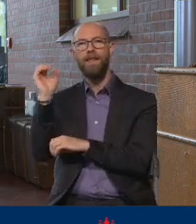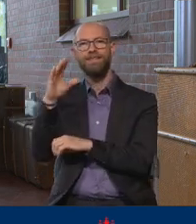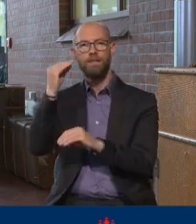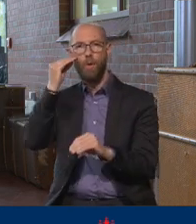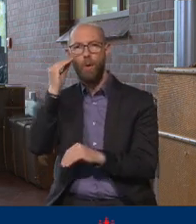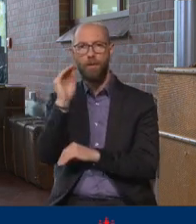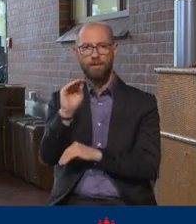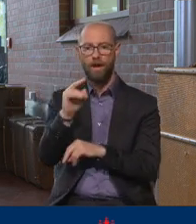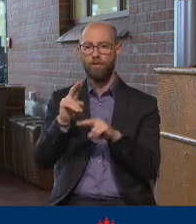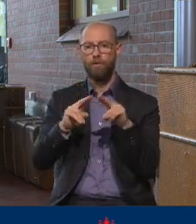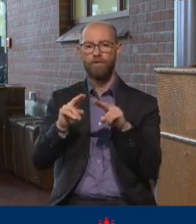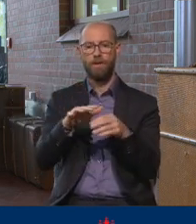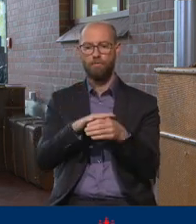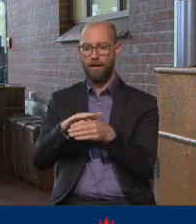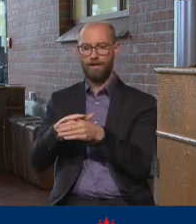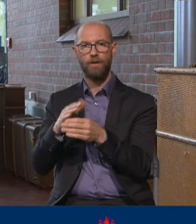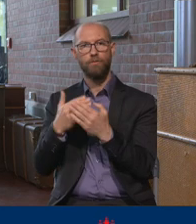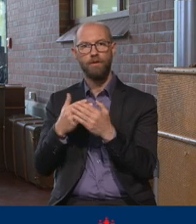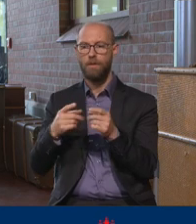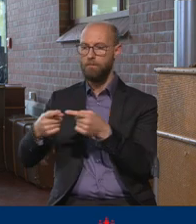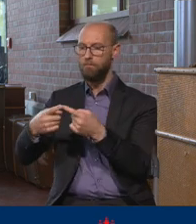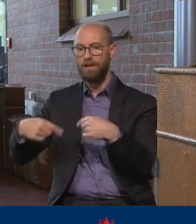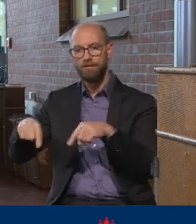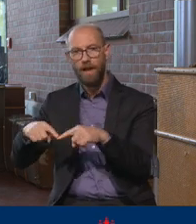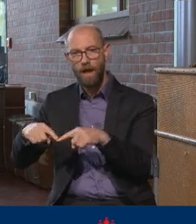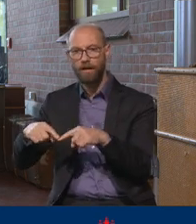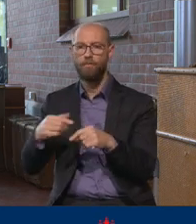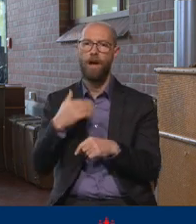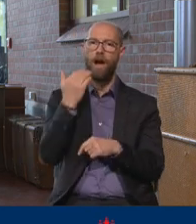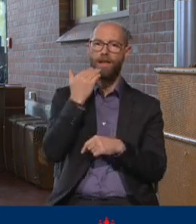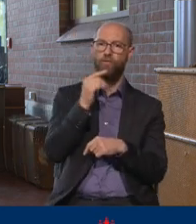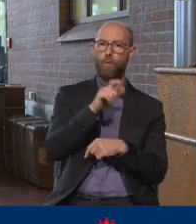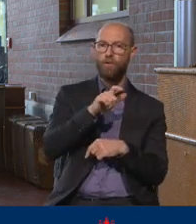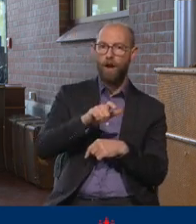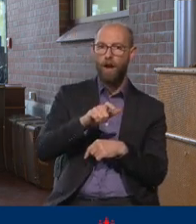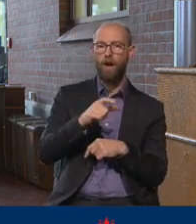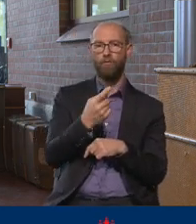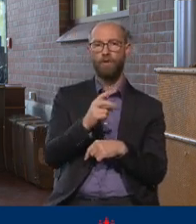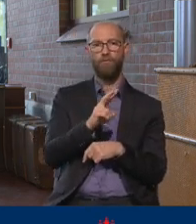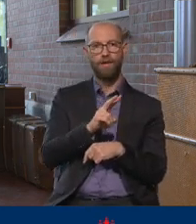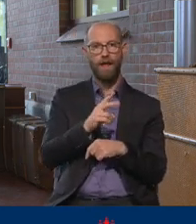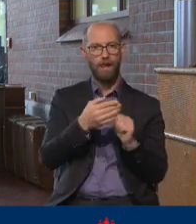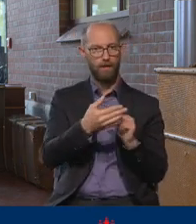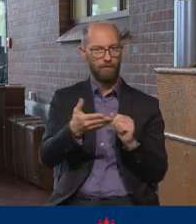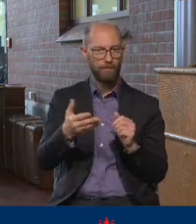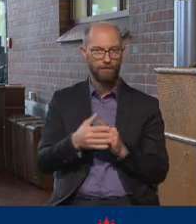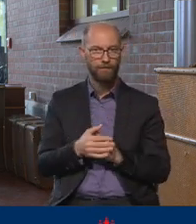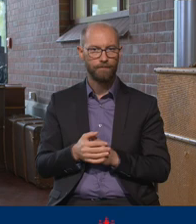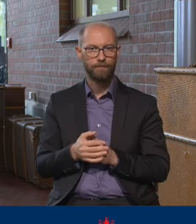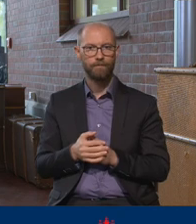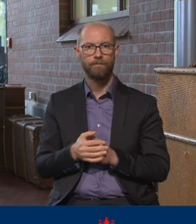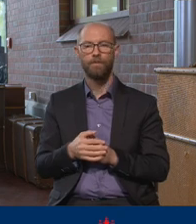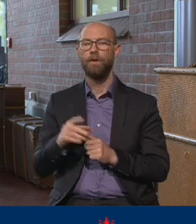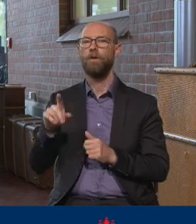unterschiedlichen bereichen zum beispiel vom bezirk aber auch von den anwohnerinnen und anwohner von der vettel etc und